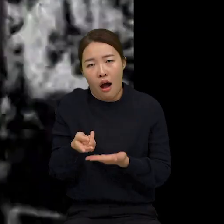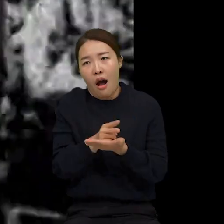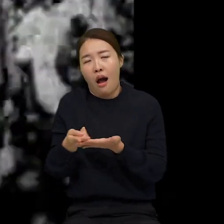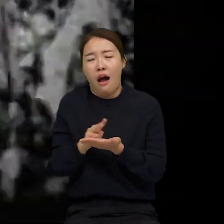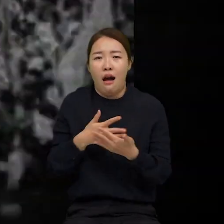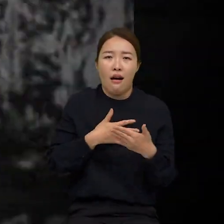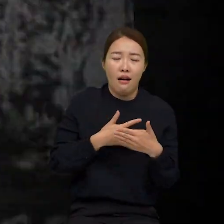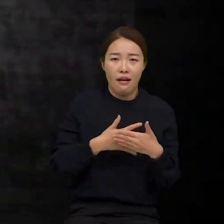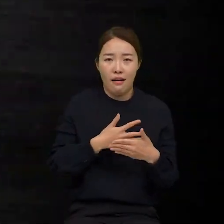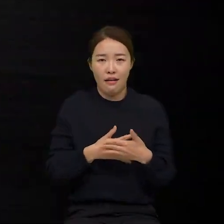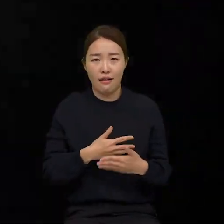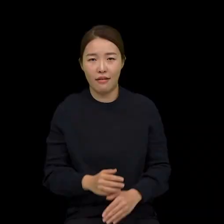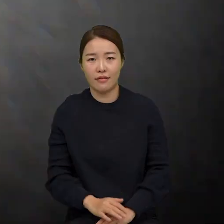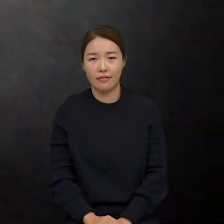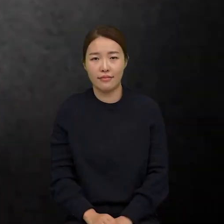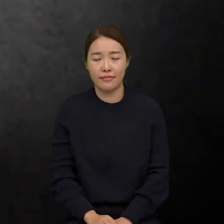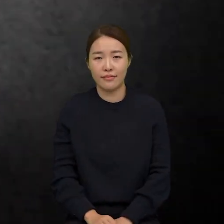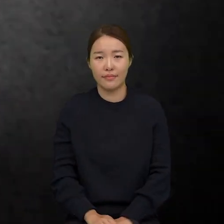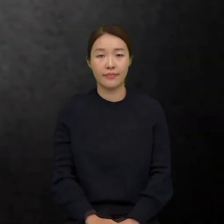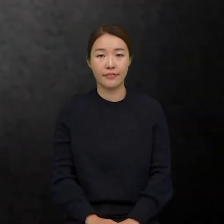못했다.